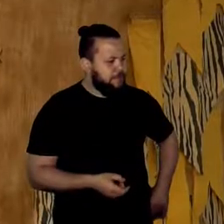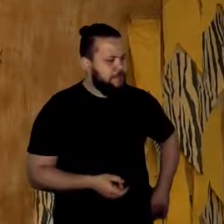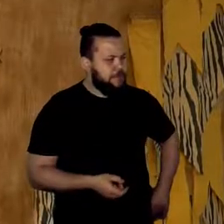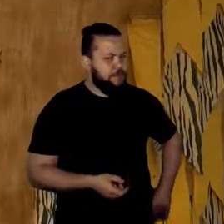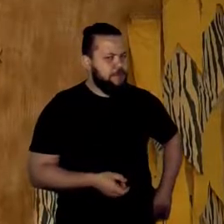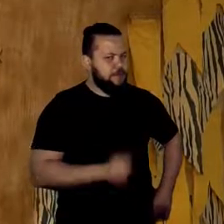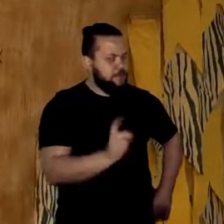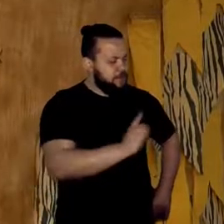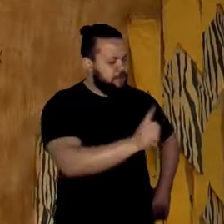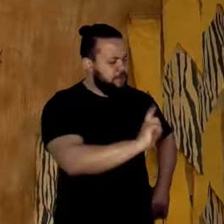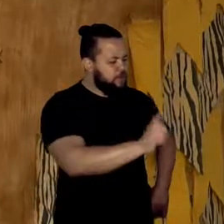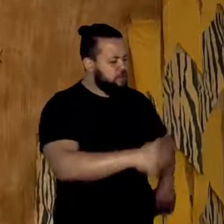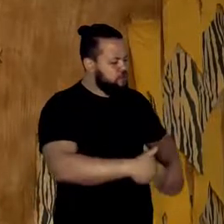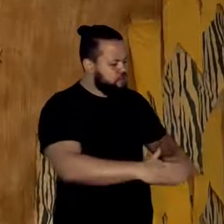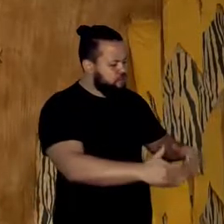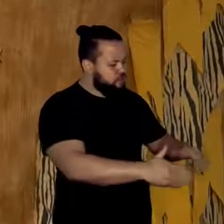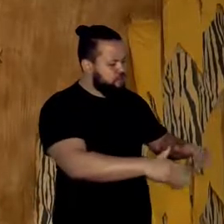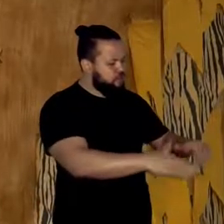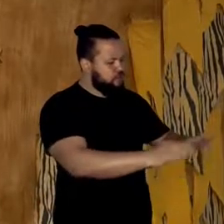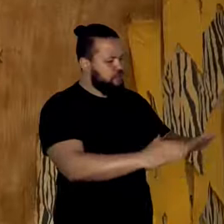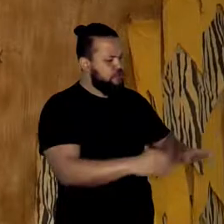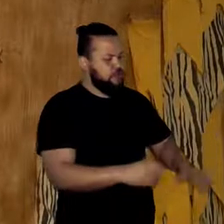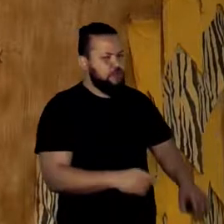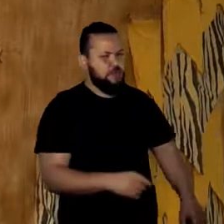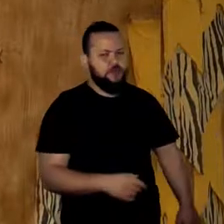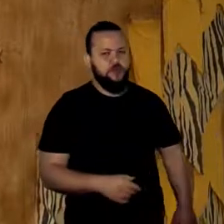Não! Xuxu! Ora!